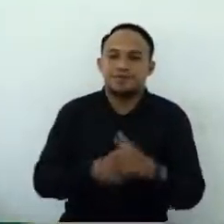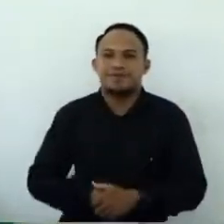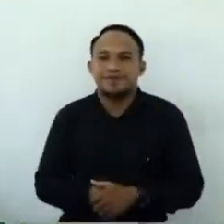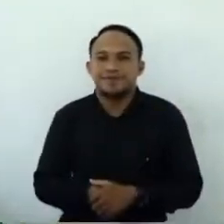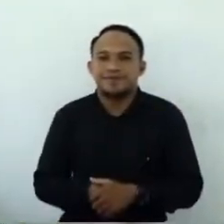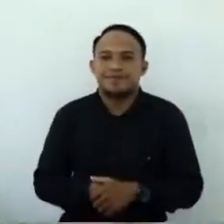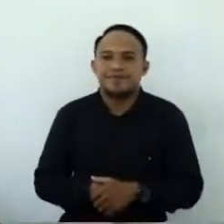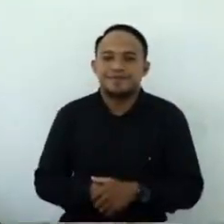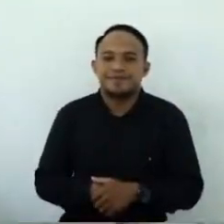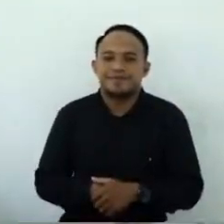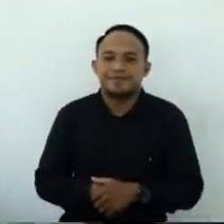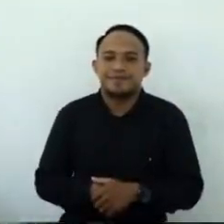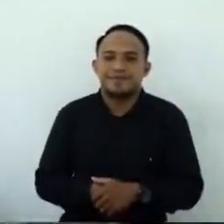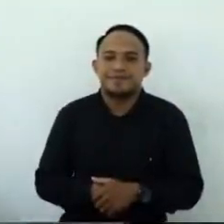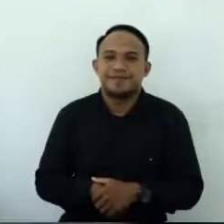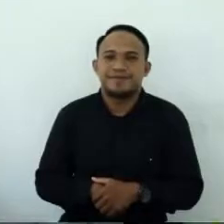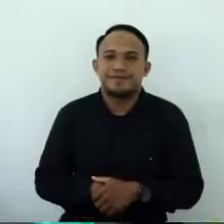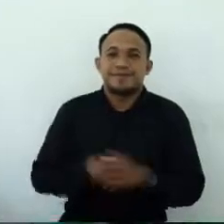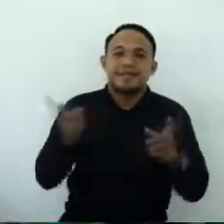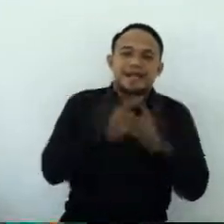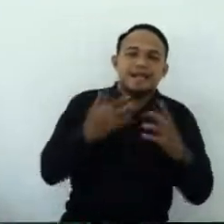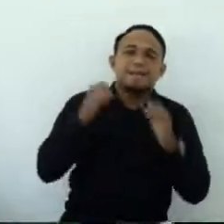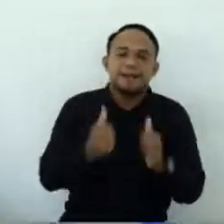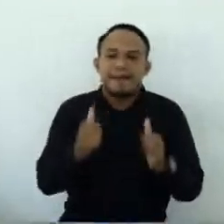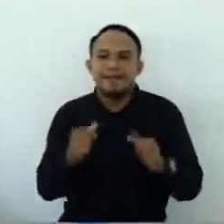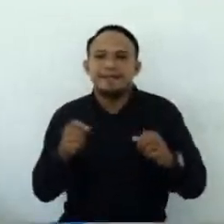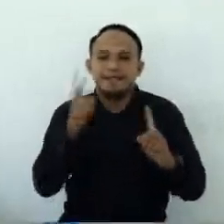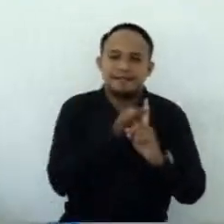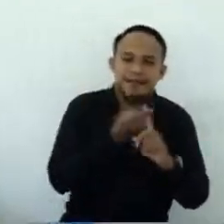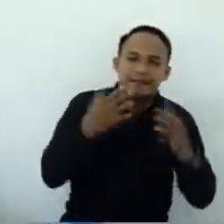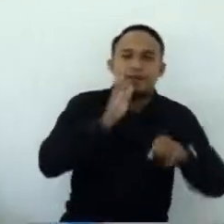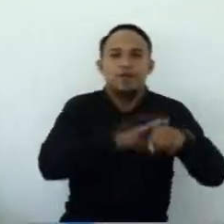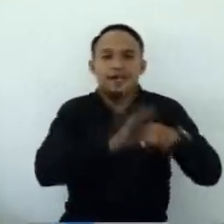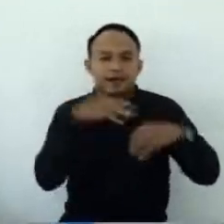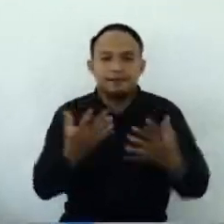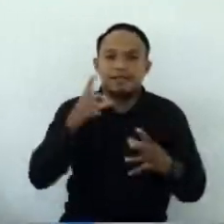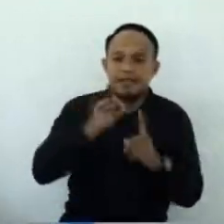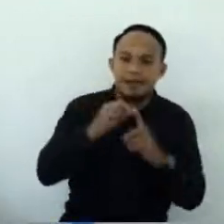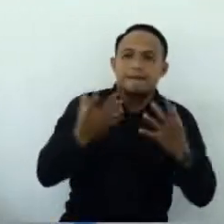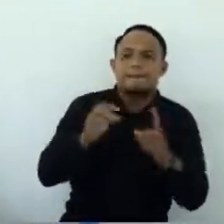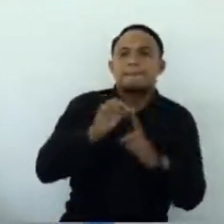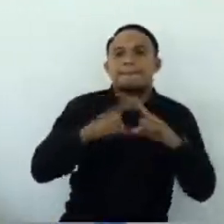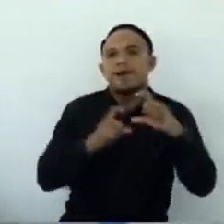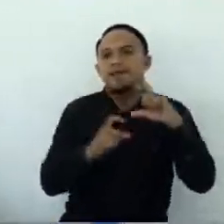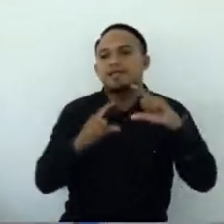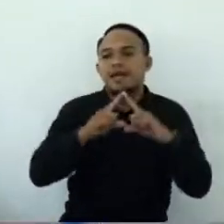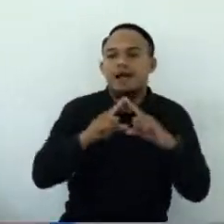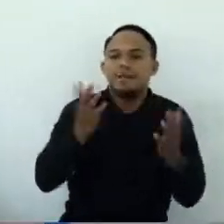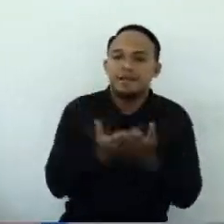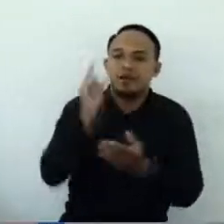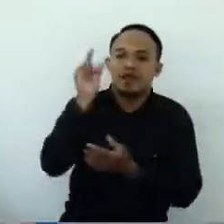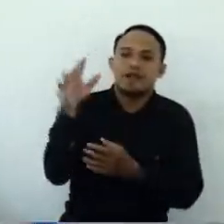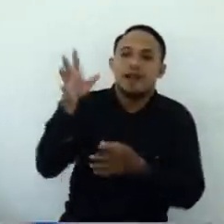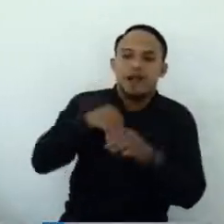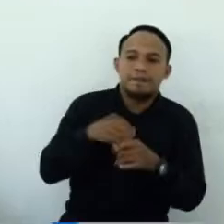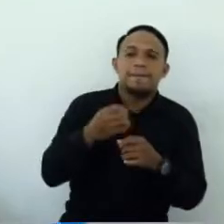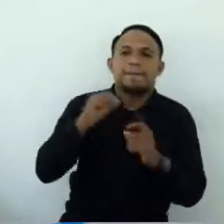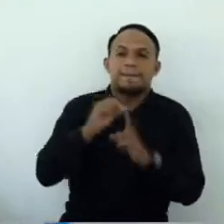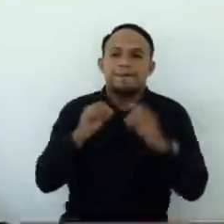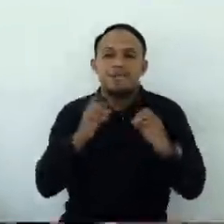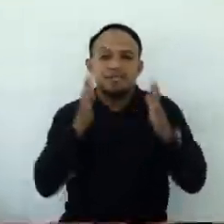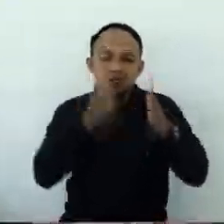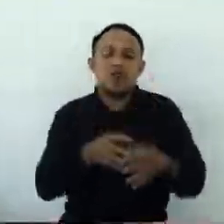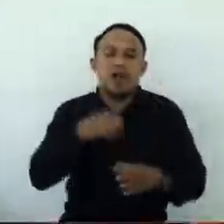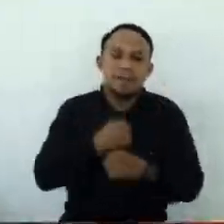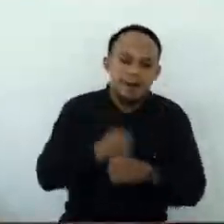budidaya hingga pasca panen terutama dalam proses pengeringan gabah Rusli juga berjanji